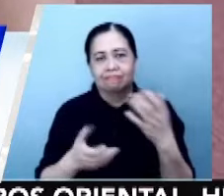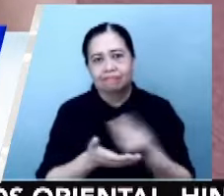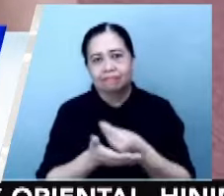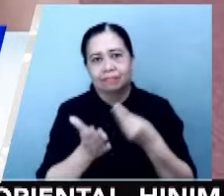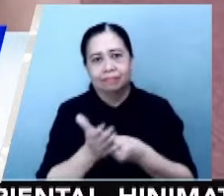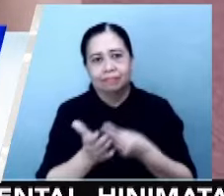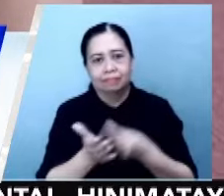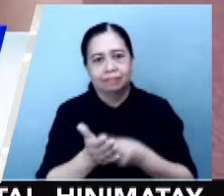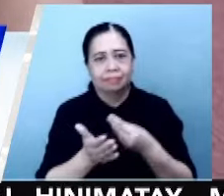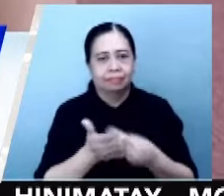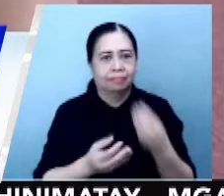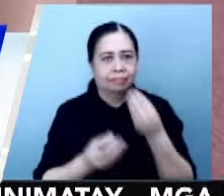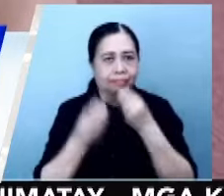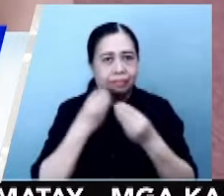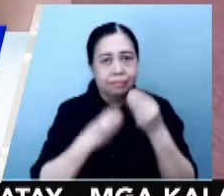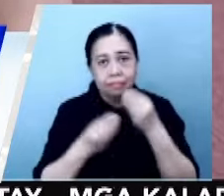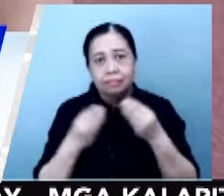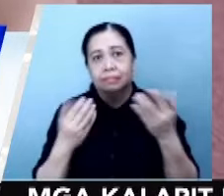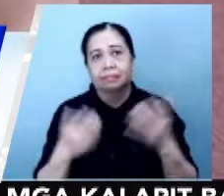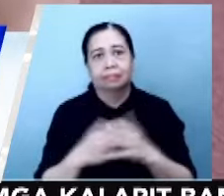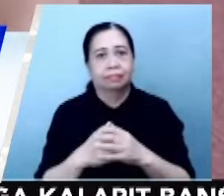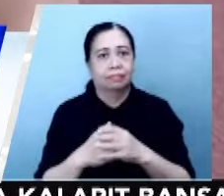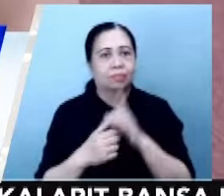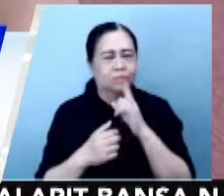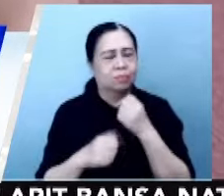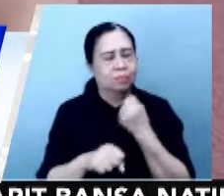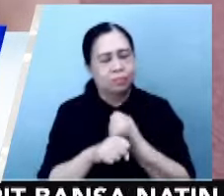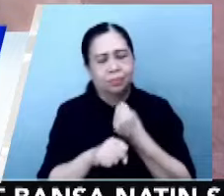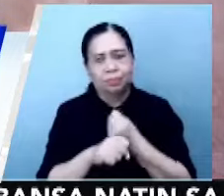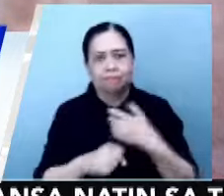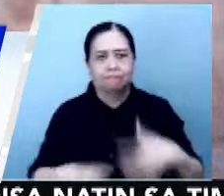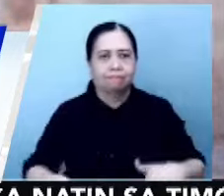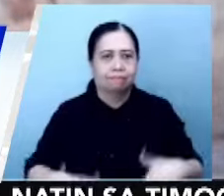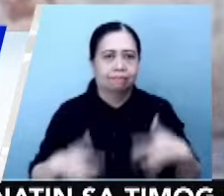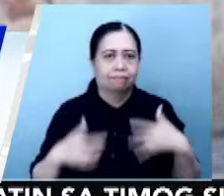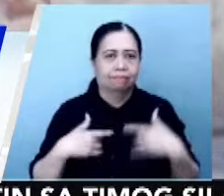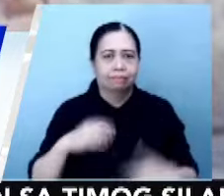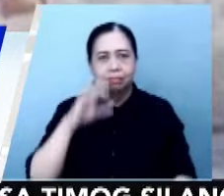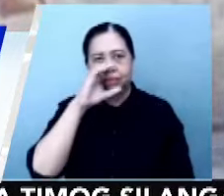ng pagkain. Ganun yung hirap ng buhay namin sa Cebu.